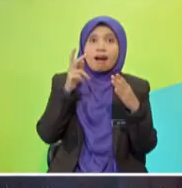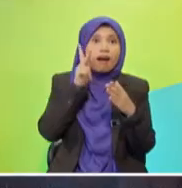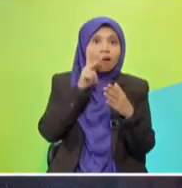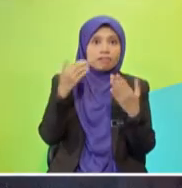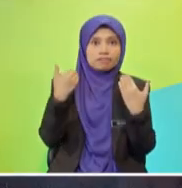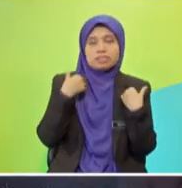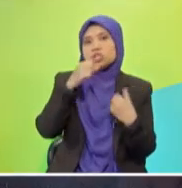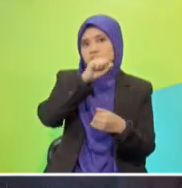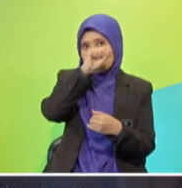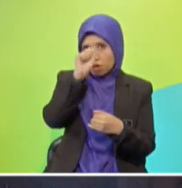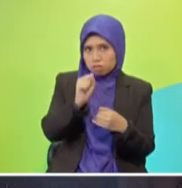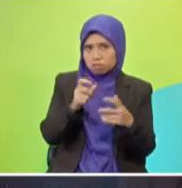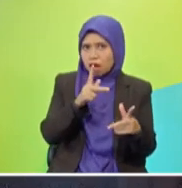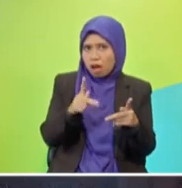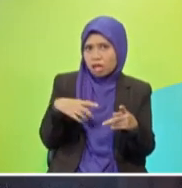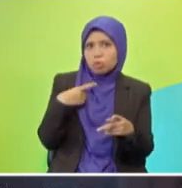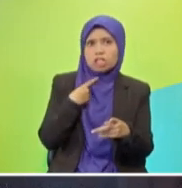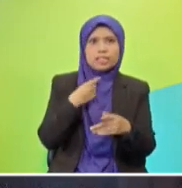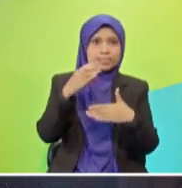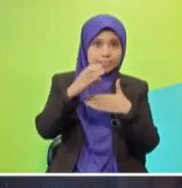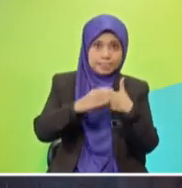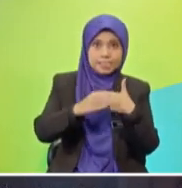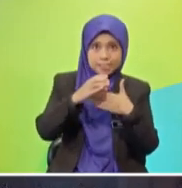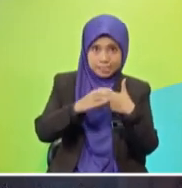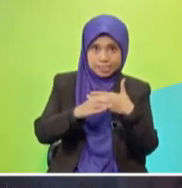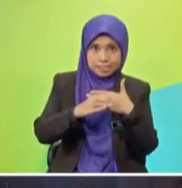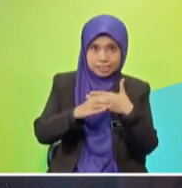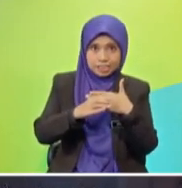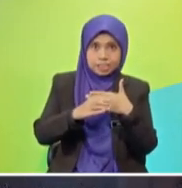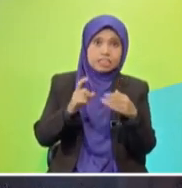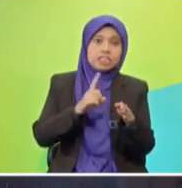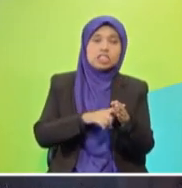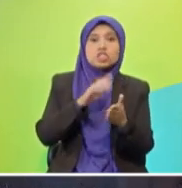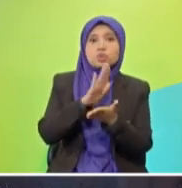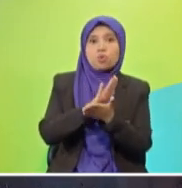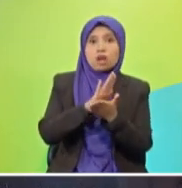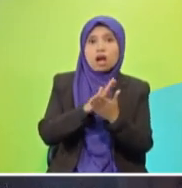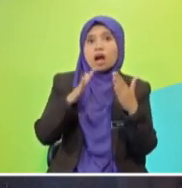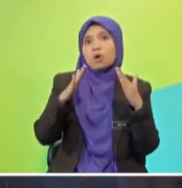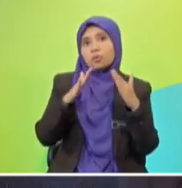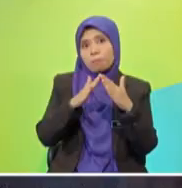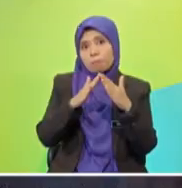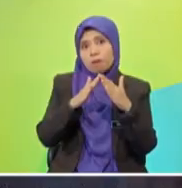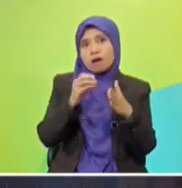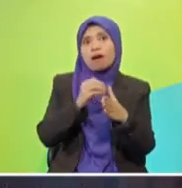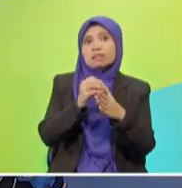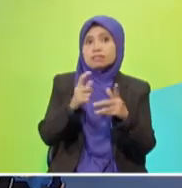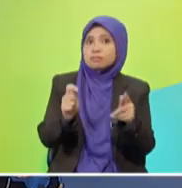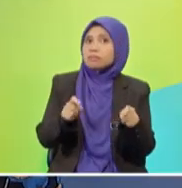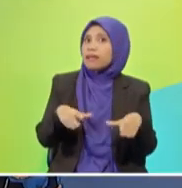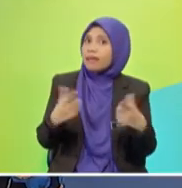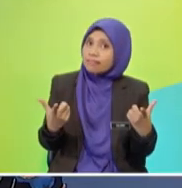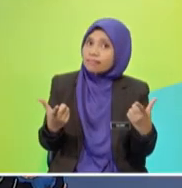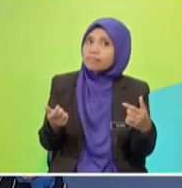sekiranya kita tercedure di kawasan-kawasan seperti sekolah rumah ataupun di tempat awam Oke kita